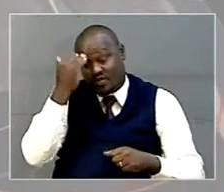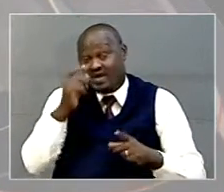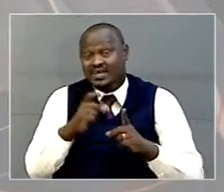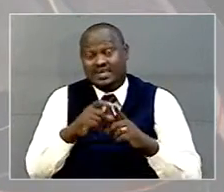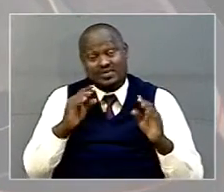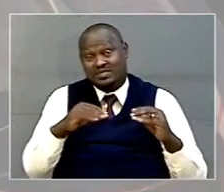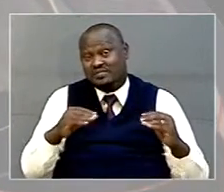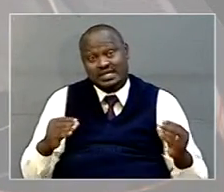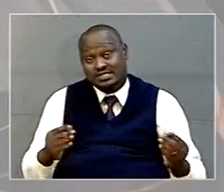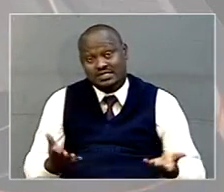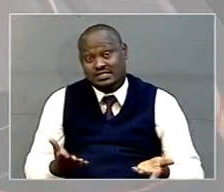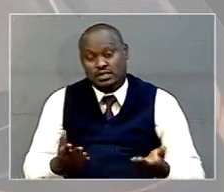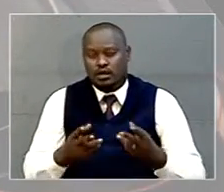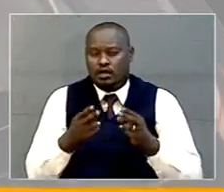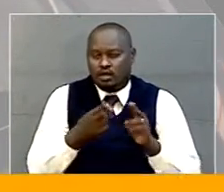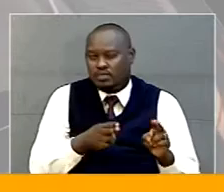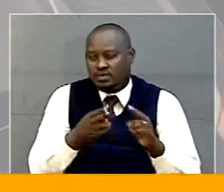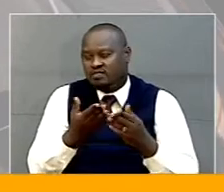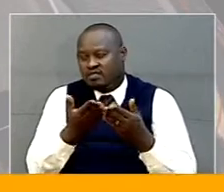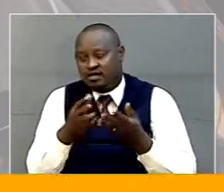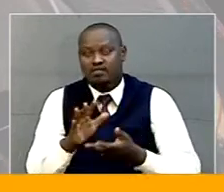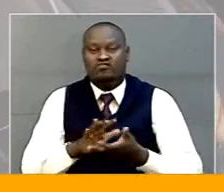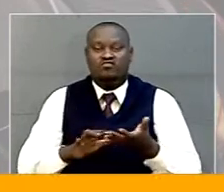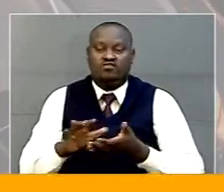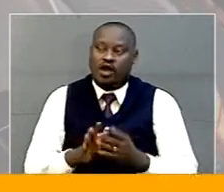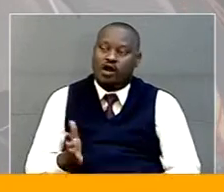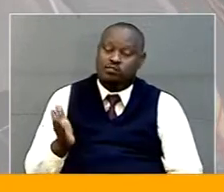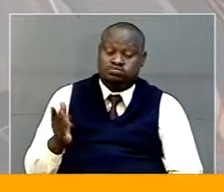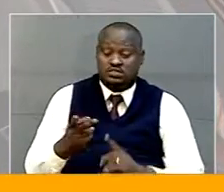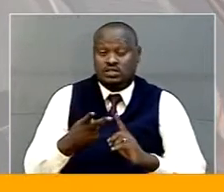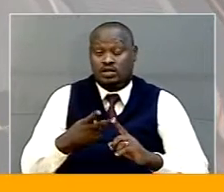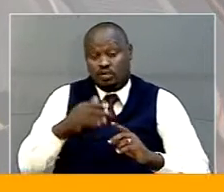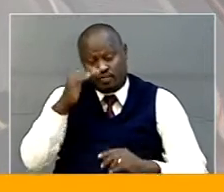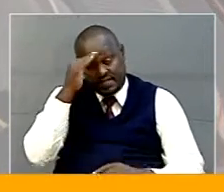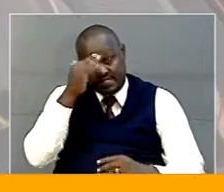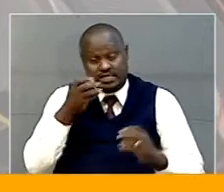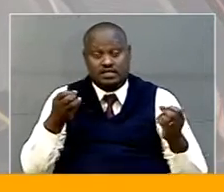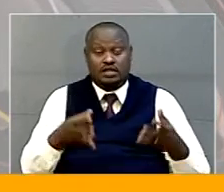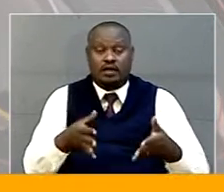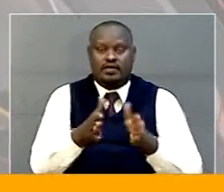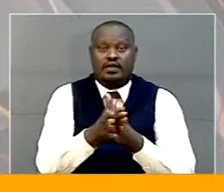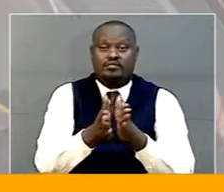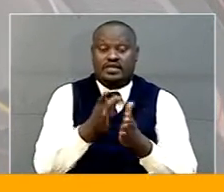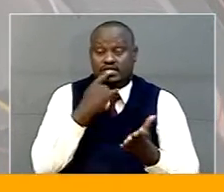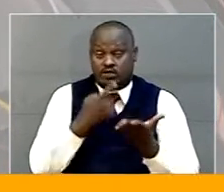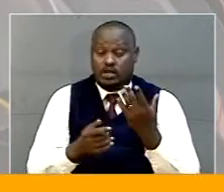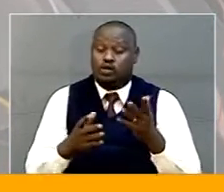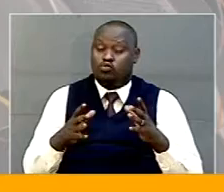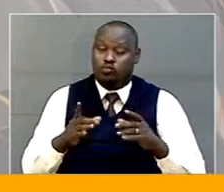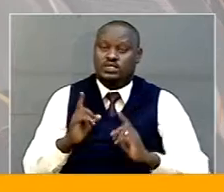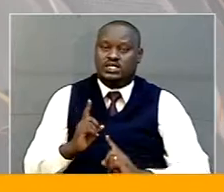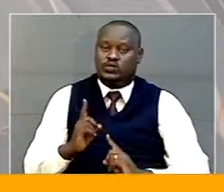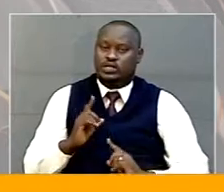kubanga abeeyambisa nnyo negeegiriisa okukira ekigotta entula. Y'omu Kayima n'alyoka akinogaanya ng'abakuumaddembe bagenda okuyibwa mu buli